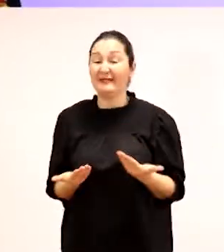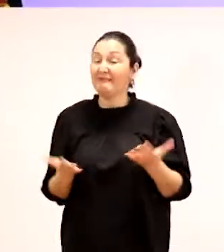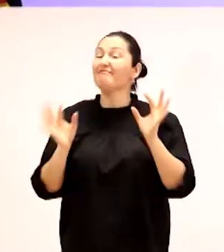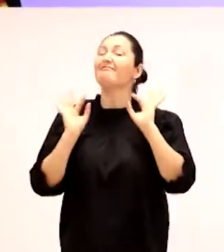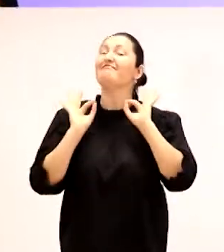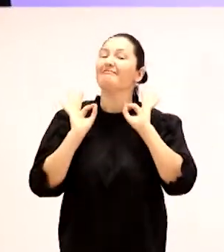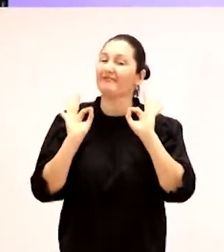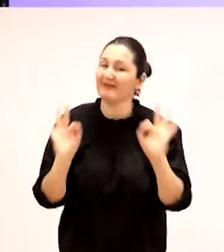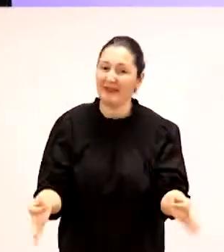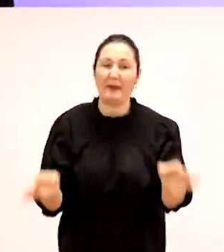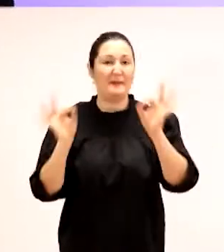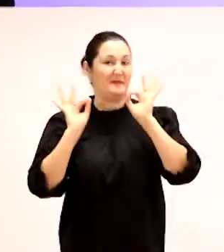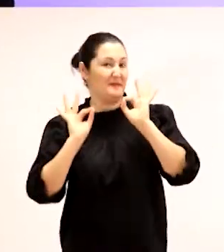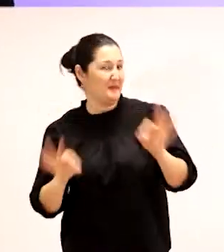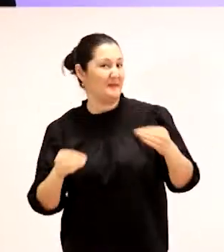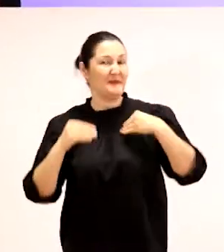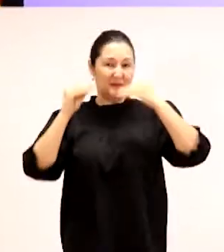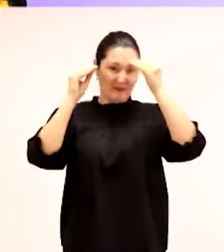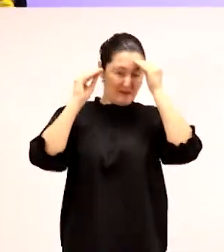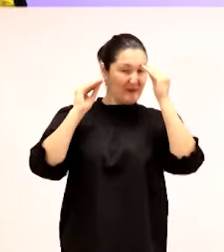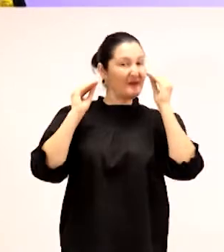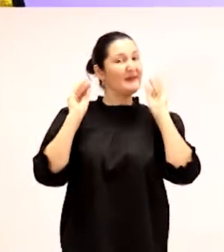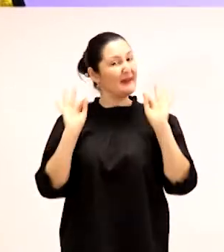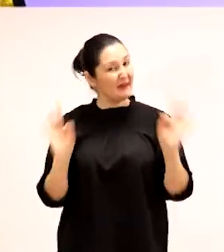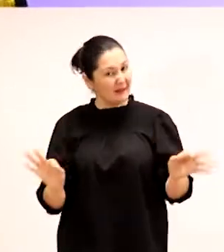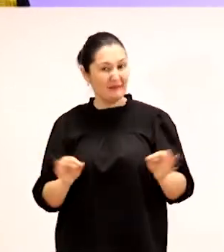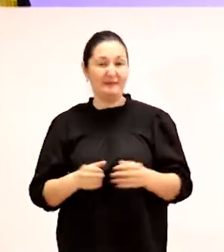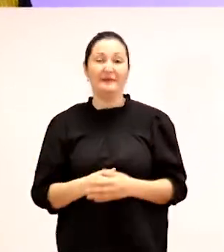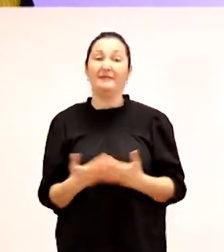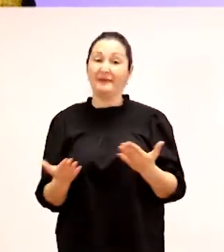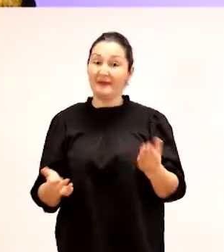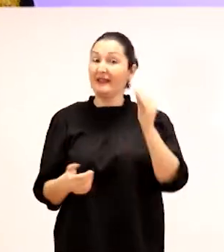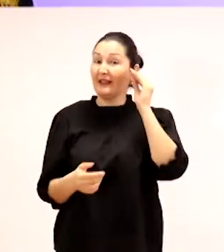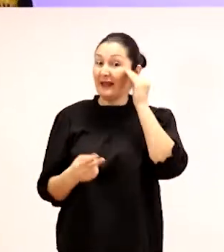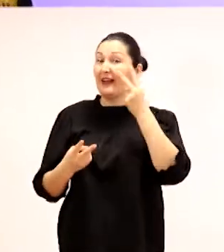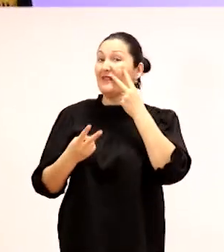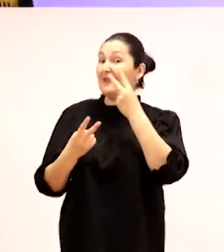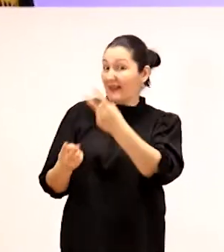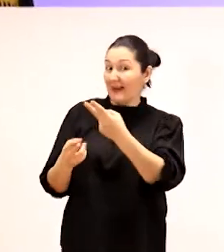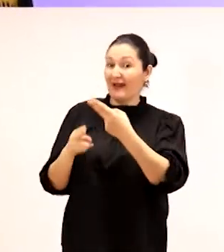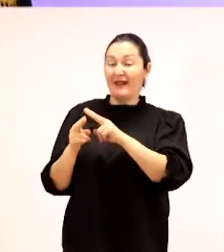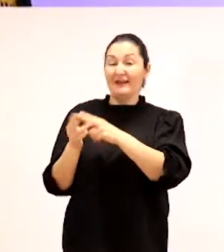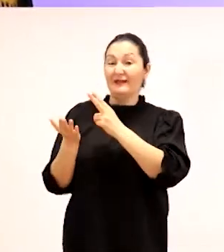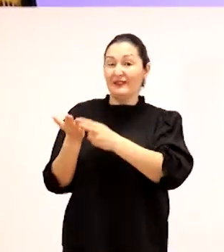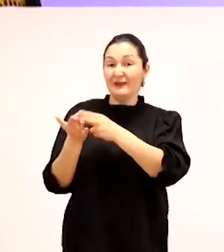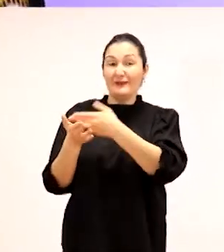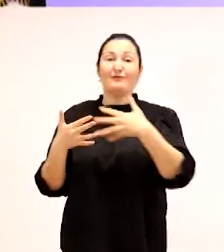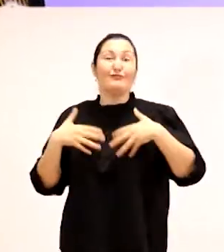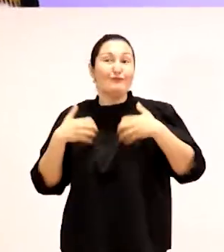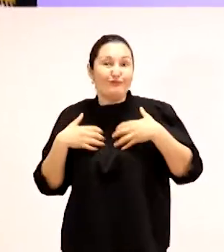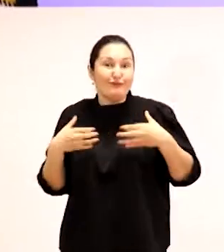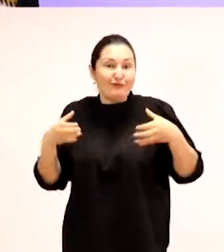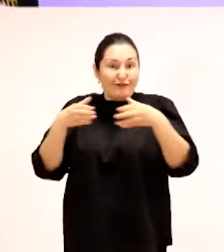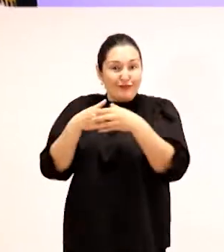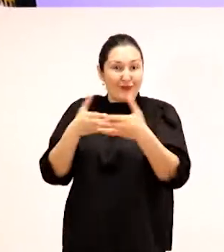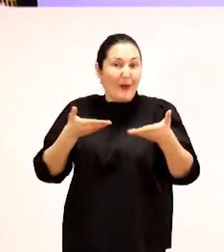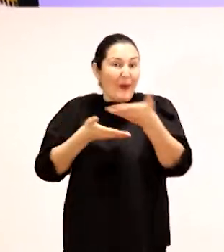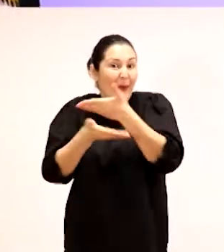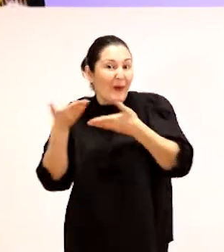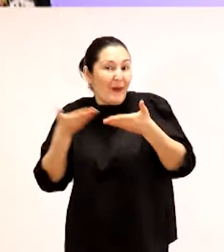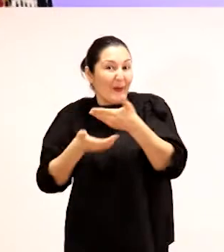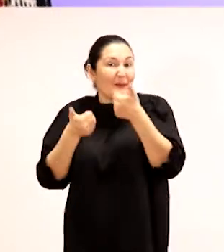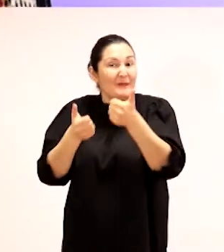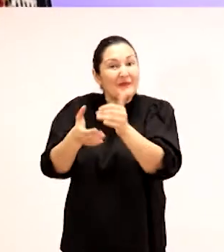я с вами совершенно согласна. Мы сейчас в сказке видели, что животные нашли общий язык и